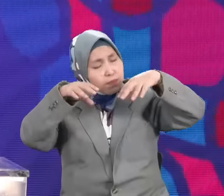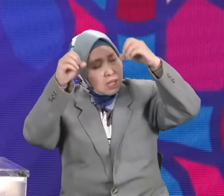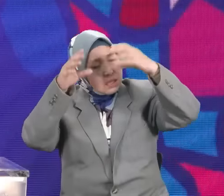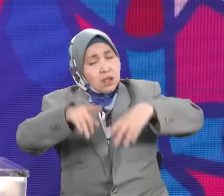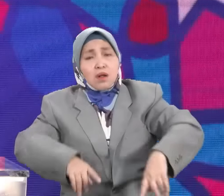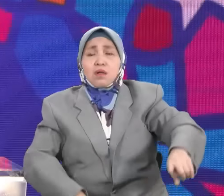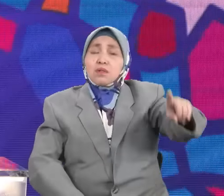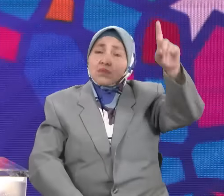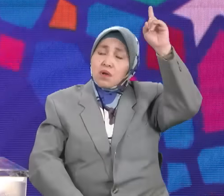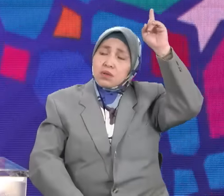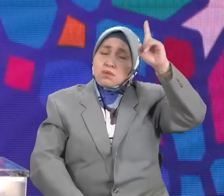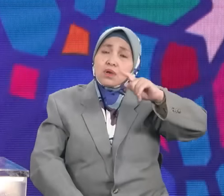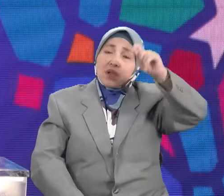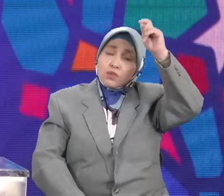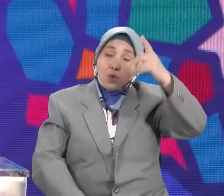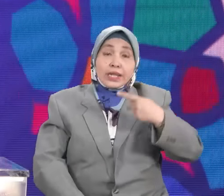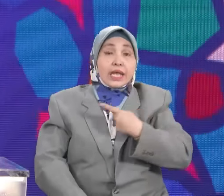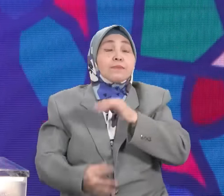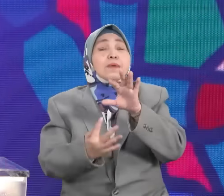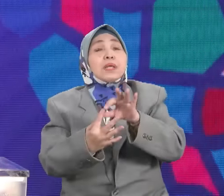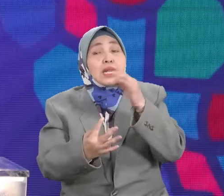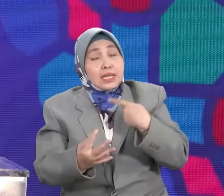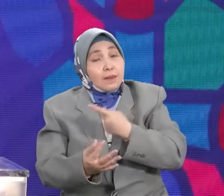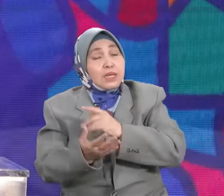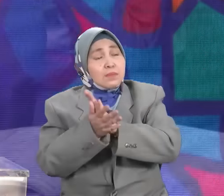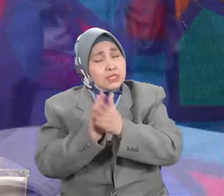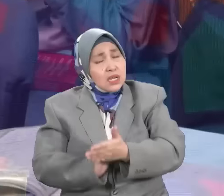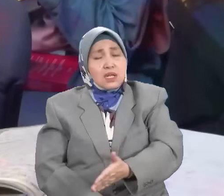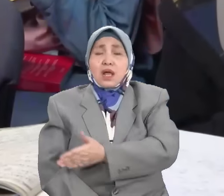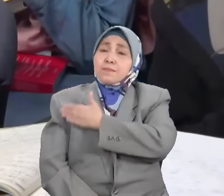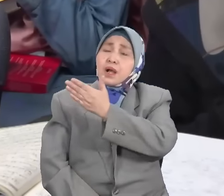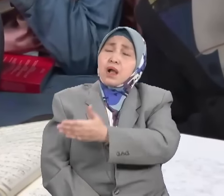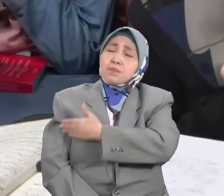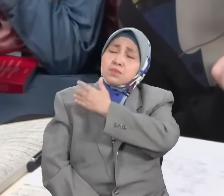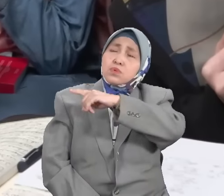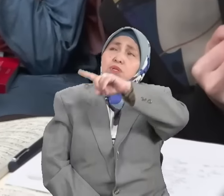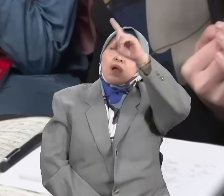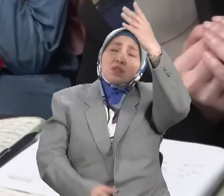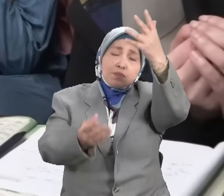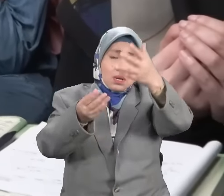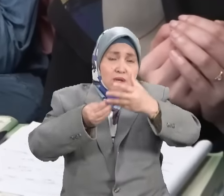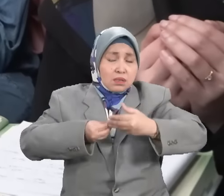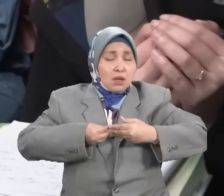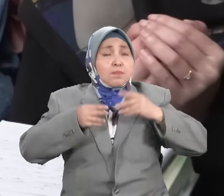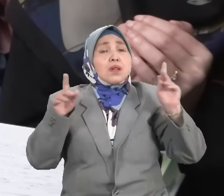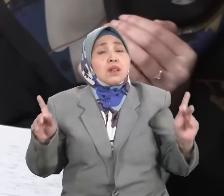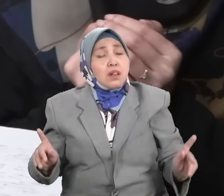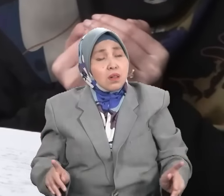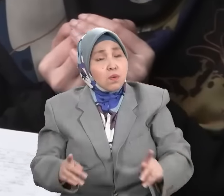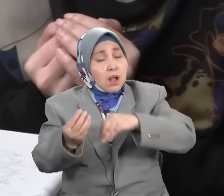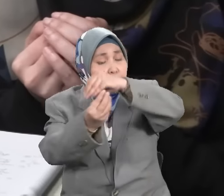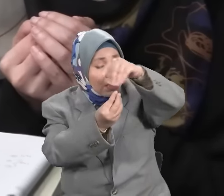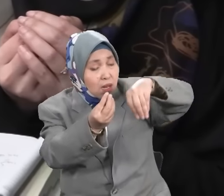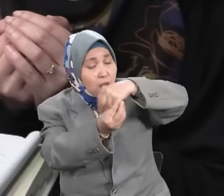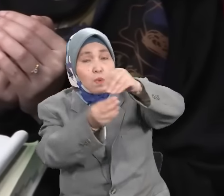Ya Allah ya Tuhan kami Pilihlah kami menjadi hamba-hamba-mu Ya Allah yang dikuruniakan kesempatan bertawaf